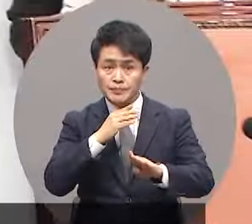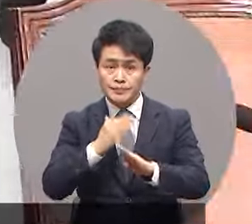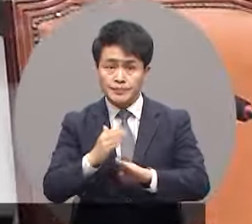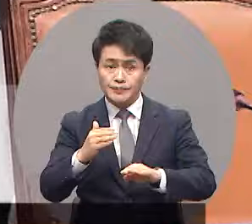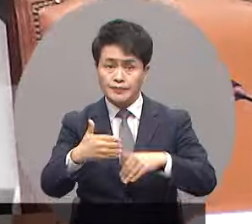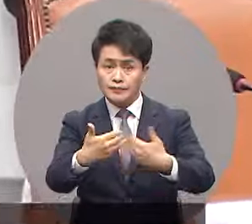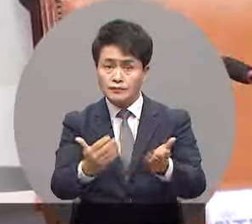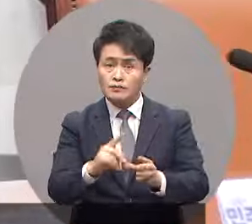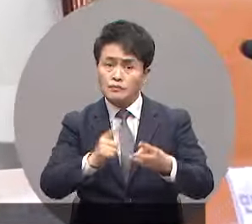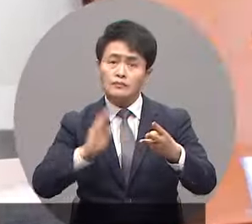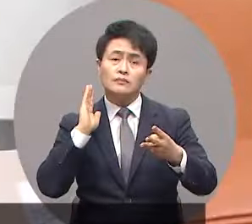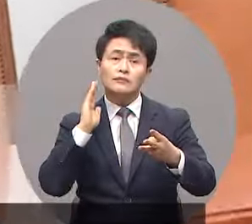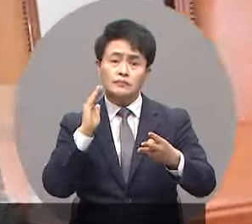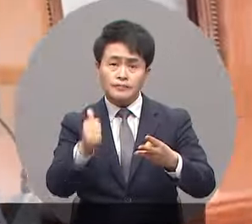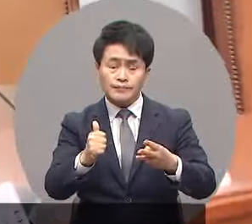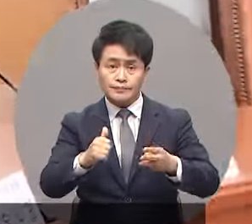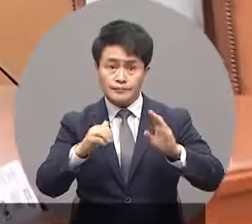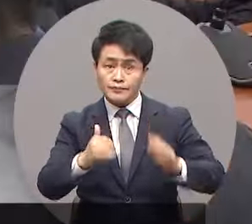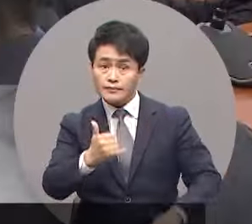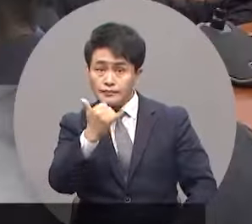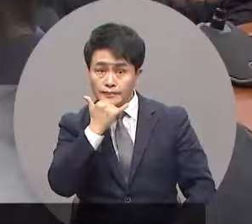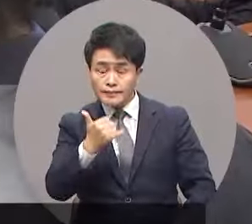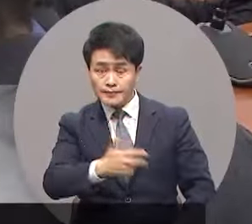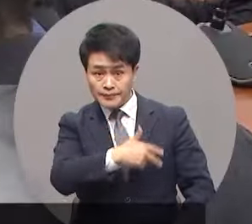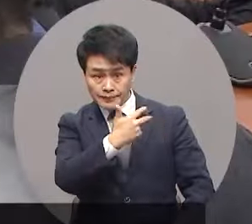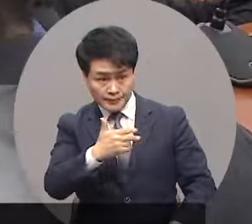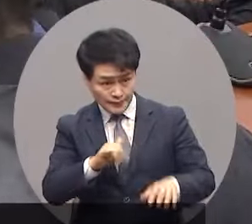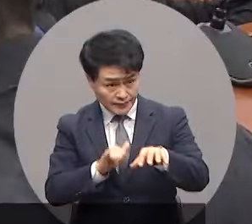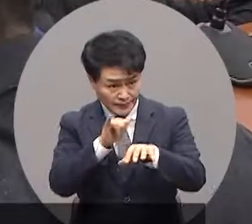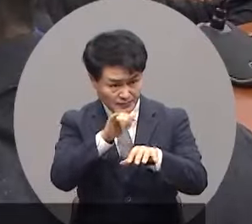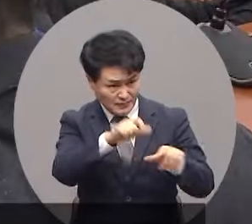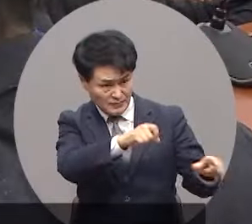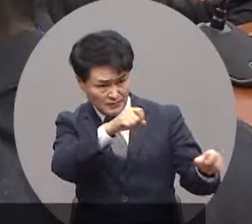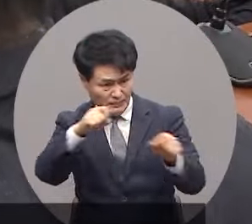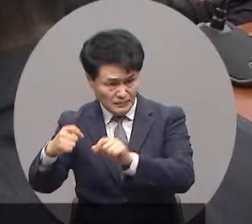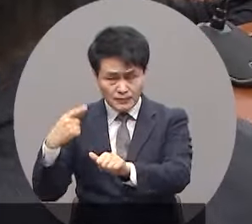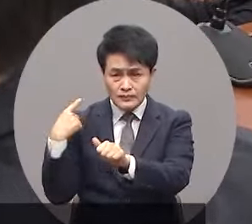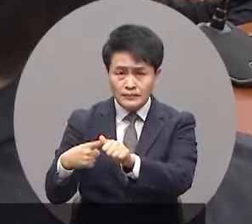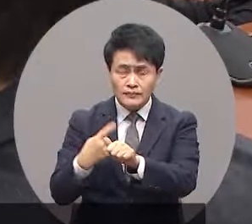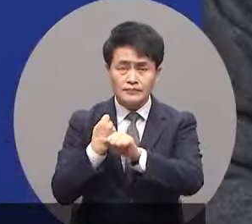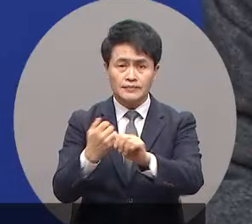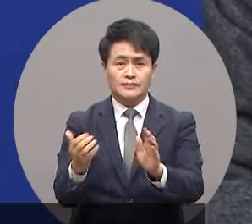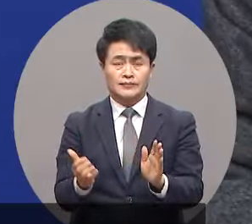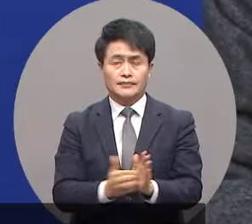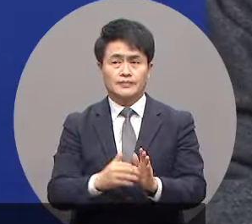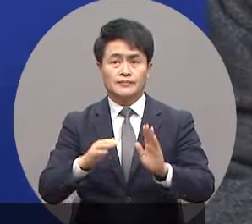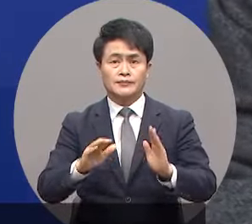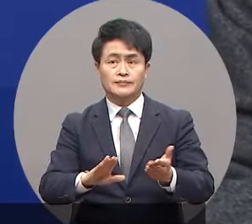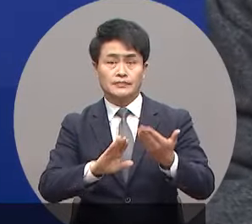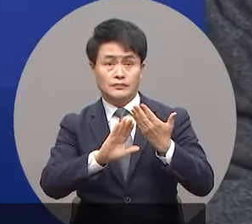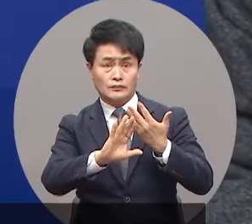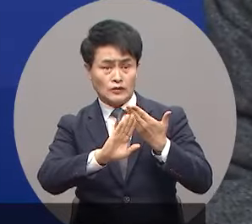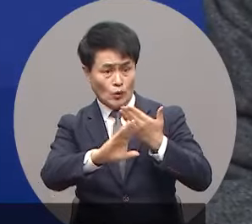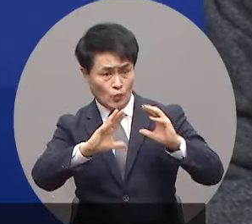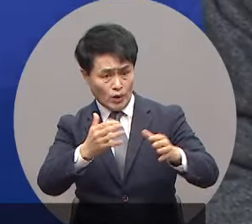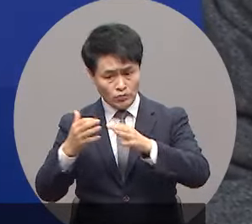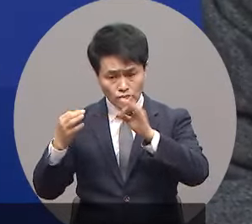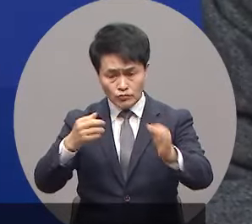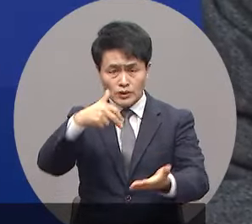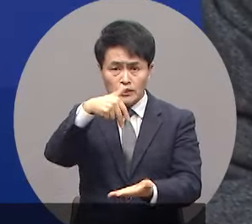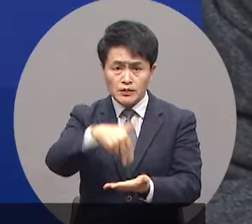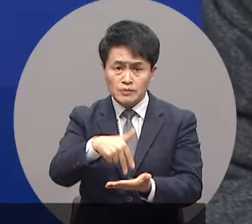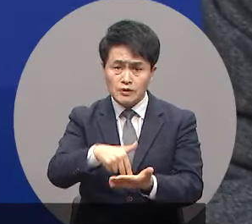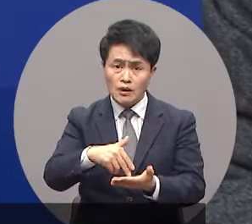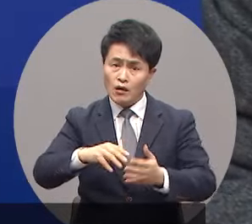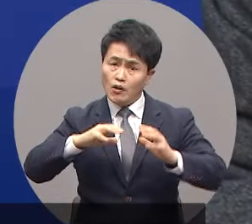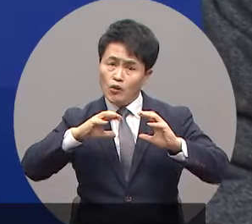더불어민주당은 윤석열 대통령의 독일과 덴마크 순방 연기에 총공세를 폈습니다. 해외 투자자들 입장에서 보면